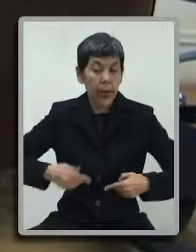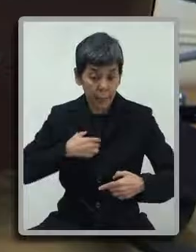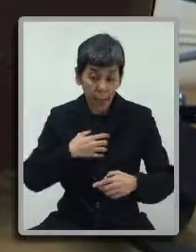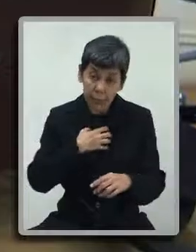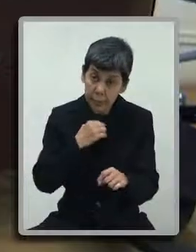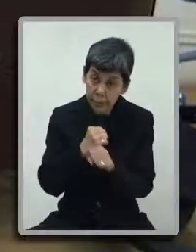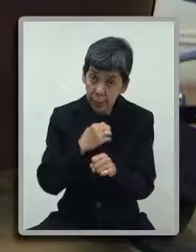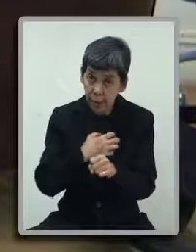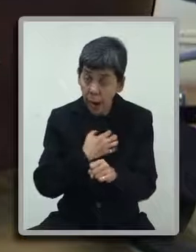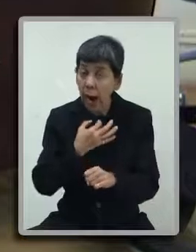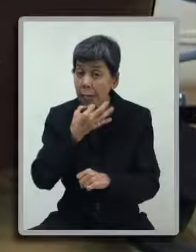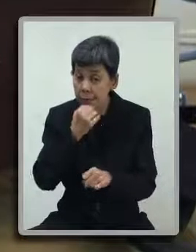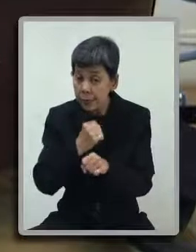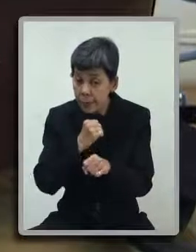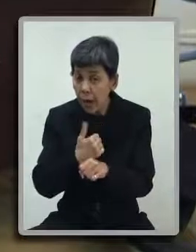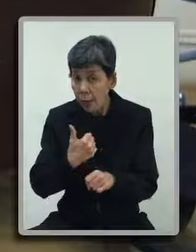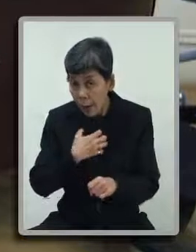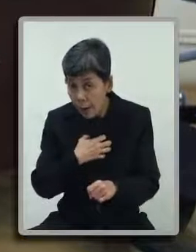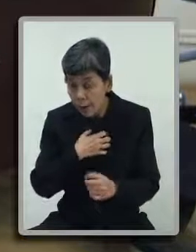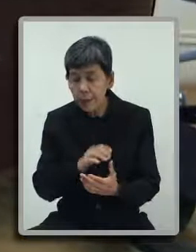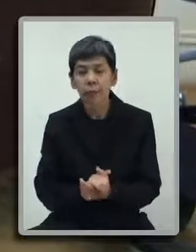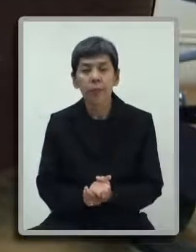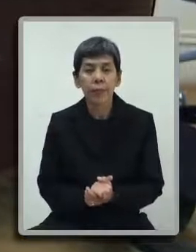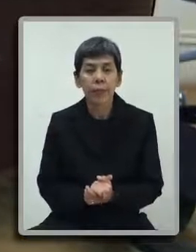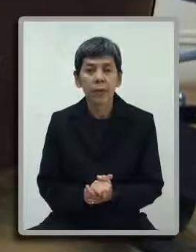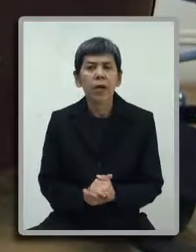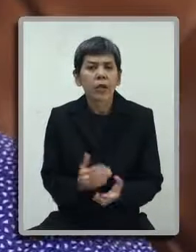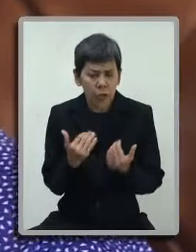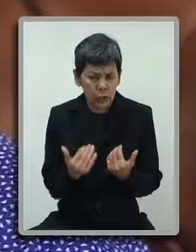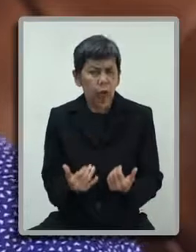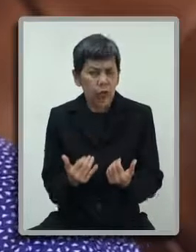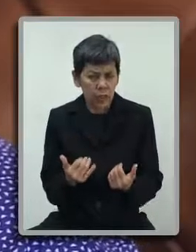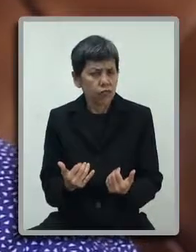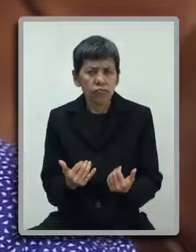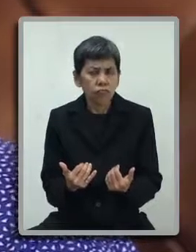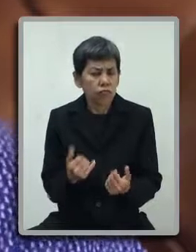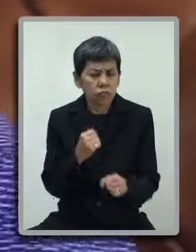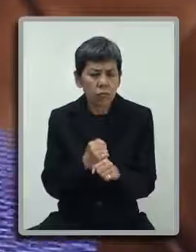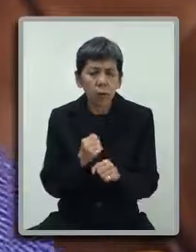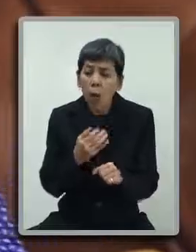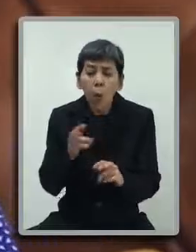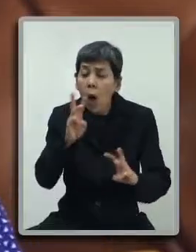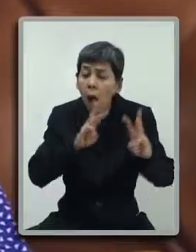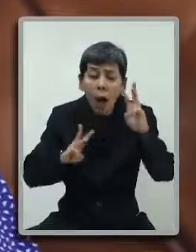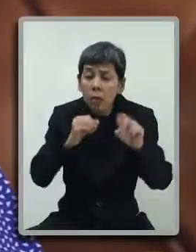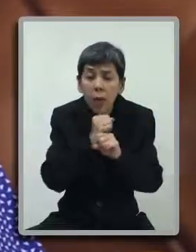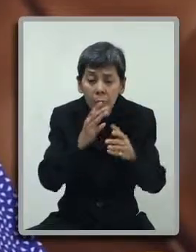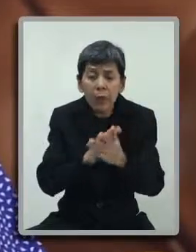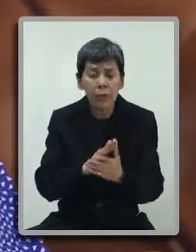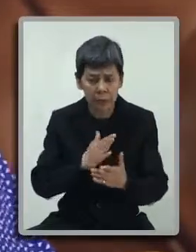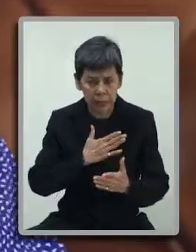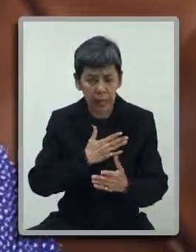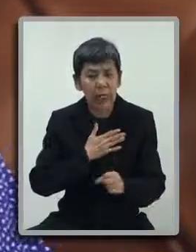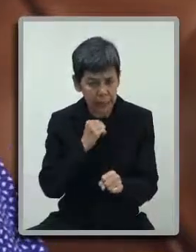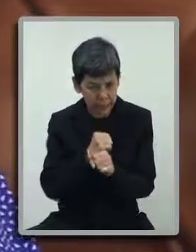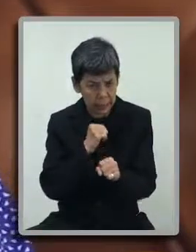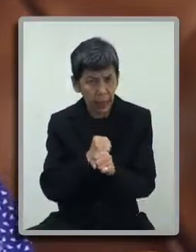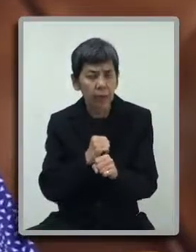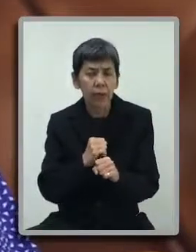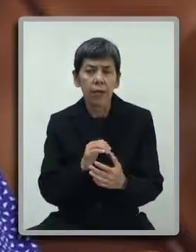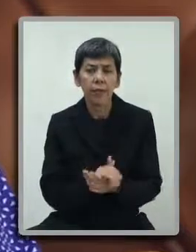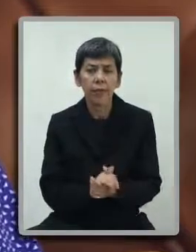ย์รออยากจะมีอาชีพเสริ ม หรือขณะนี้ยังไม่ได้มีงานอะไรก็อยากจะมา